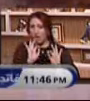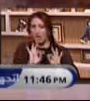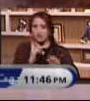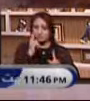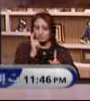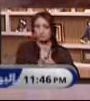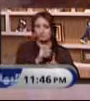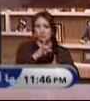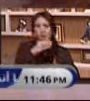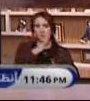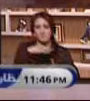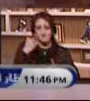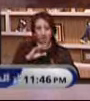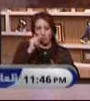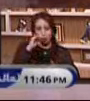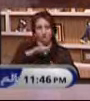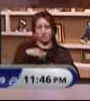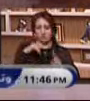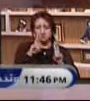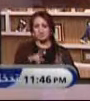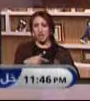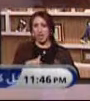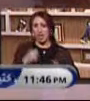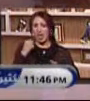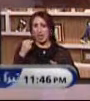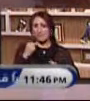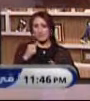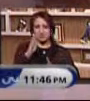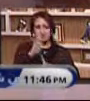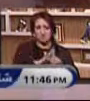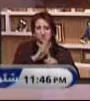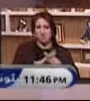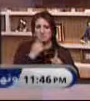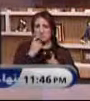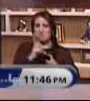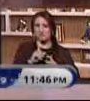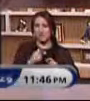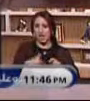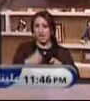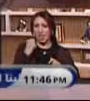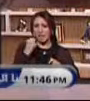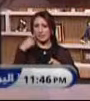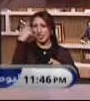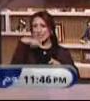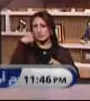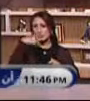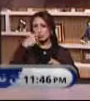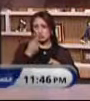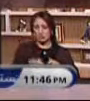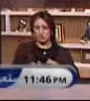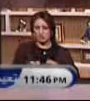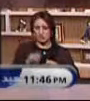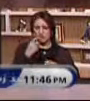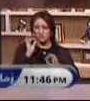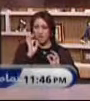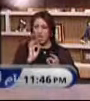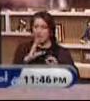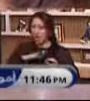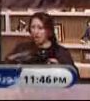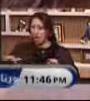الذين لو تركوا من خلفهم ذريه ضعافا خافوا عليهم فليتقوا الله وده يقوله قولا سديدا اللي هو التأمين الإسلامي